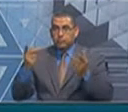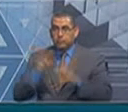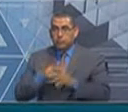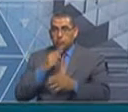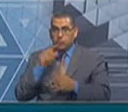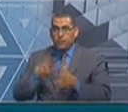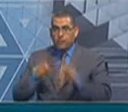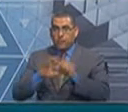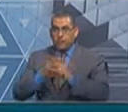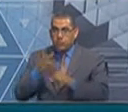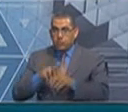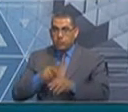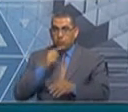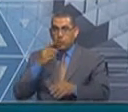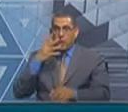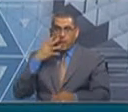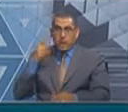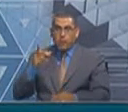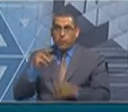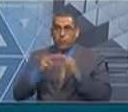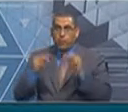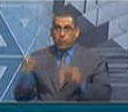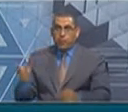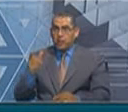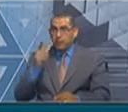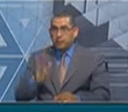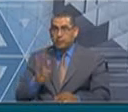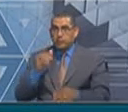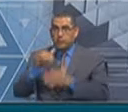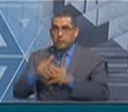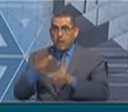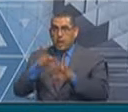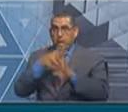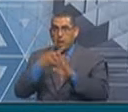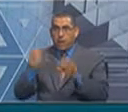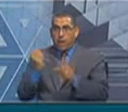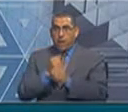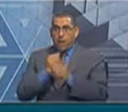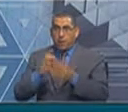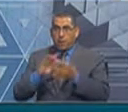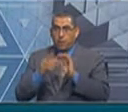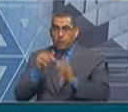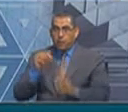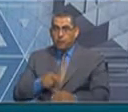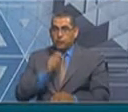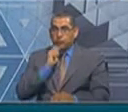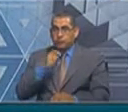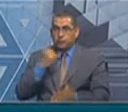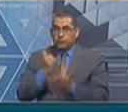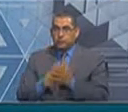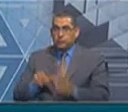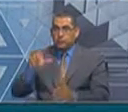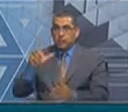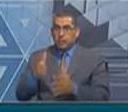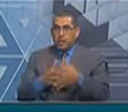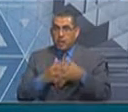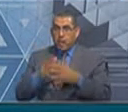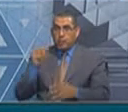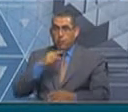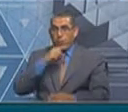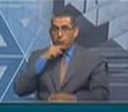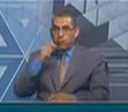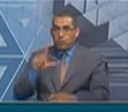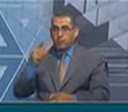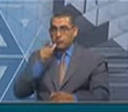وانتشار كورونا وليبيا ولبنان. ويتضمن جدول أعمال الجمعية كلمات لرؤساء الولايات المتحدة